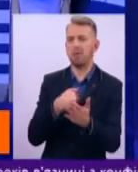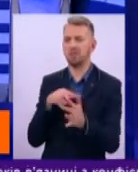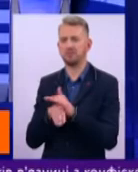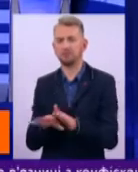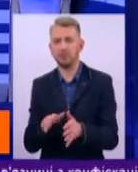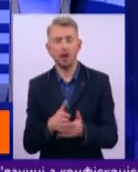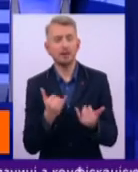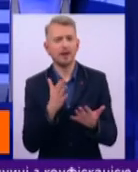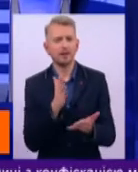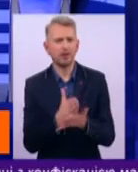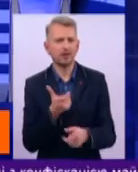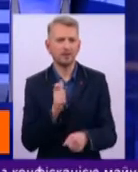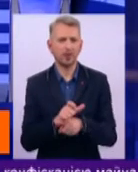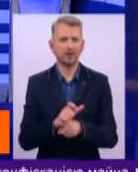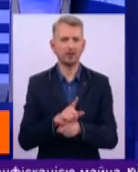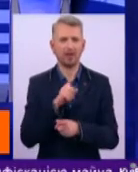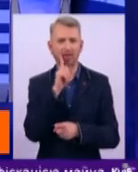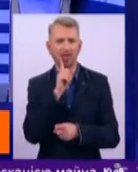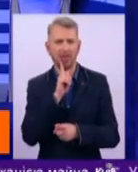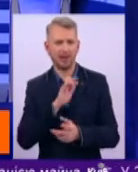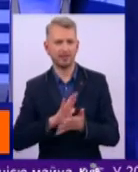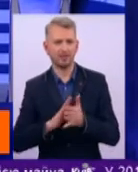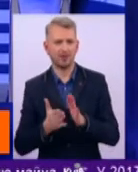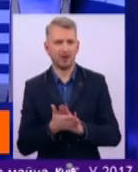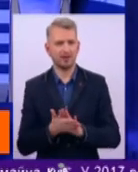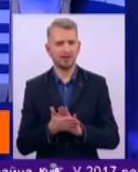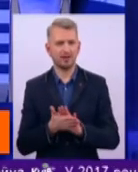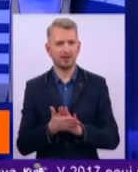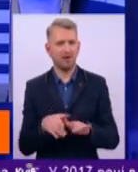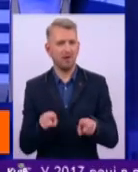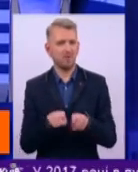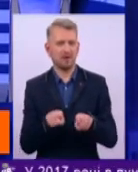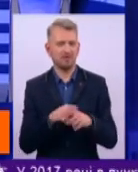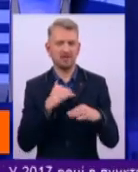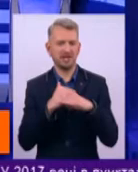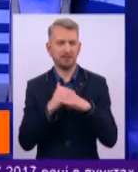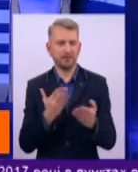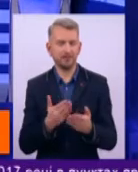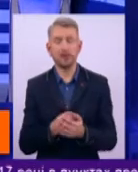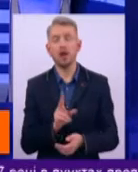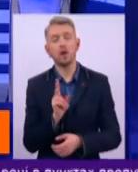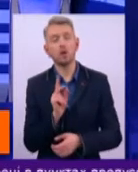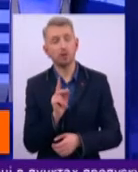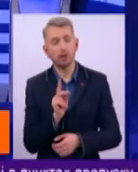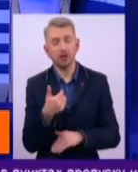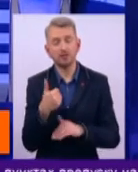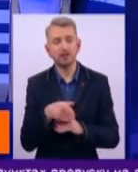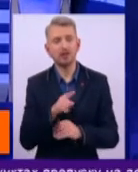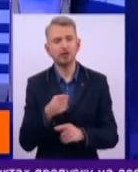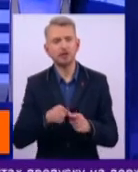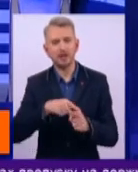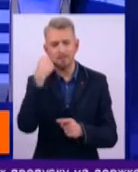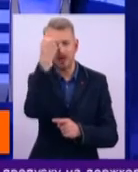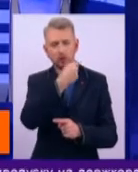вони знаходяться в досить такій ситуації однаковій, рівній. Другий момент, вже те, що це